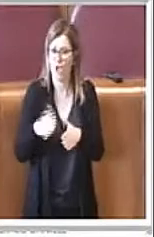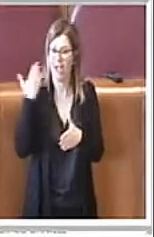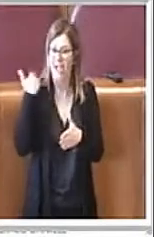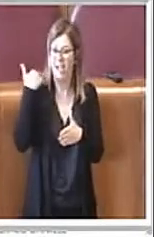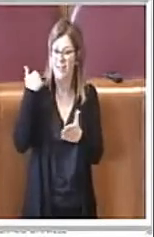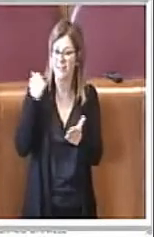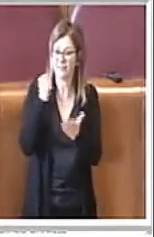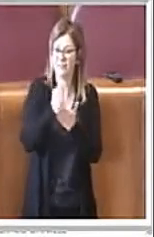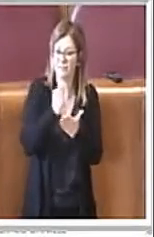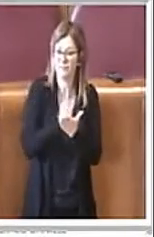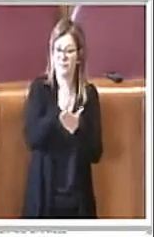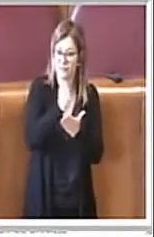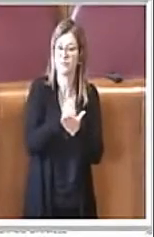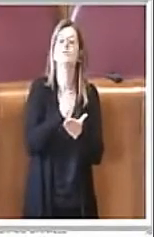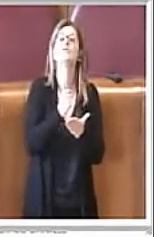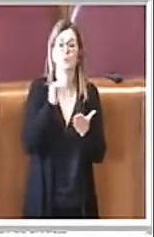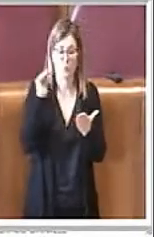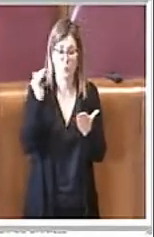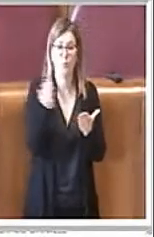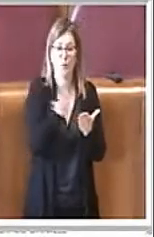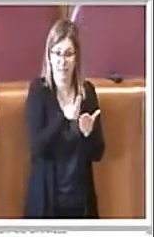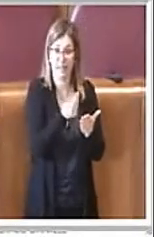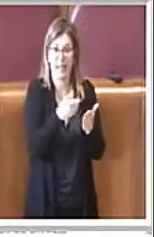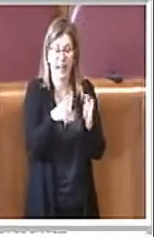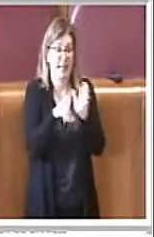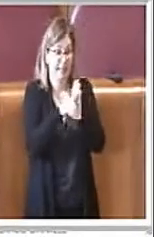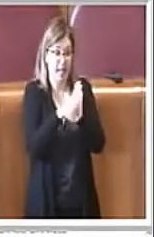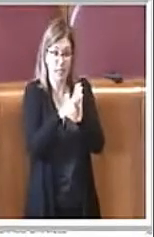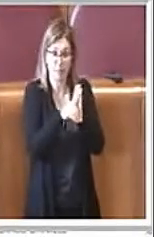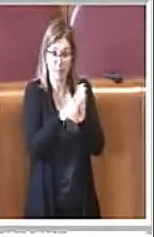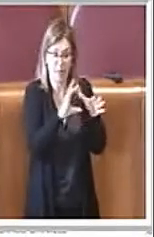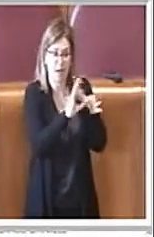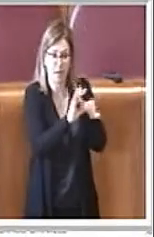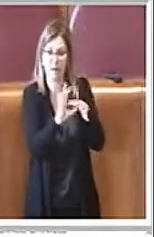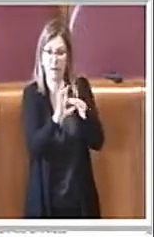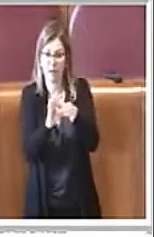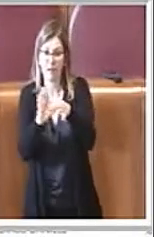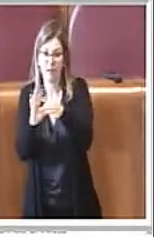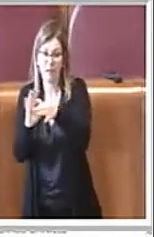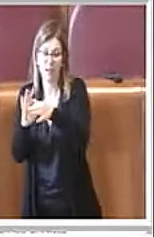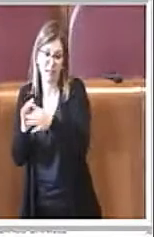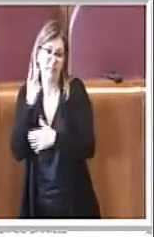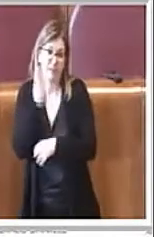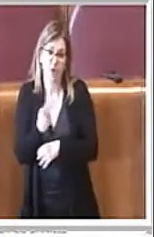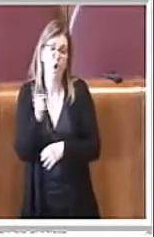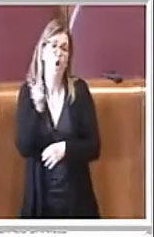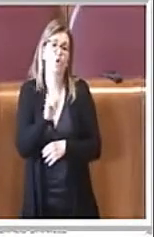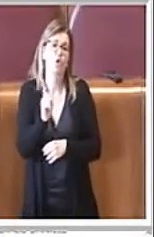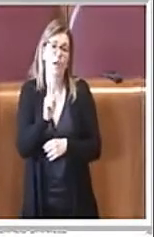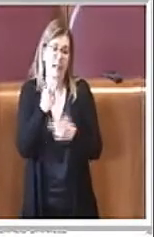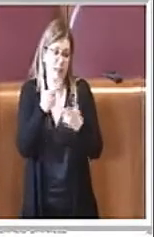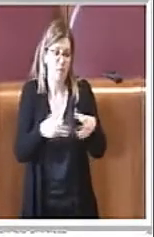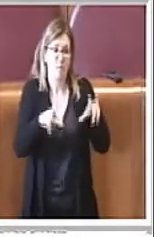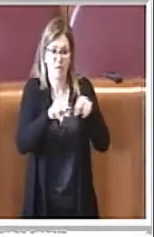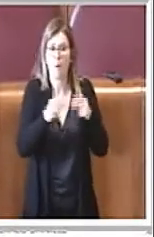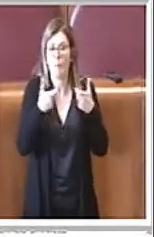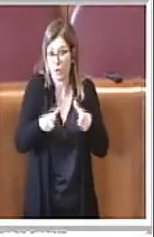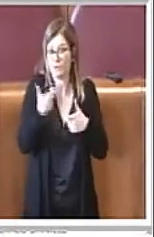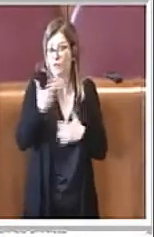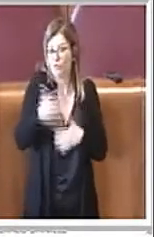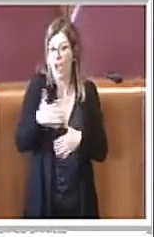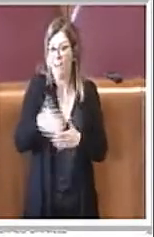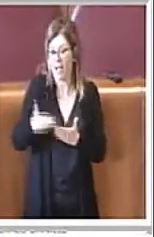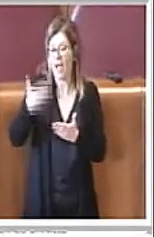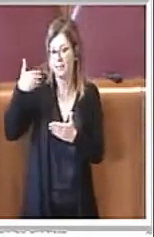volta prendere e riscrivere da capo cose che sono già in corso e sono già state fatte.